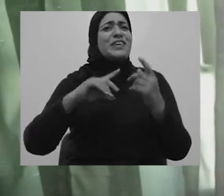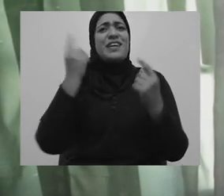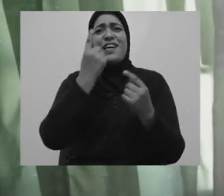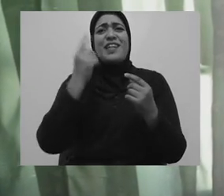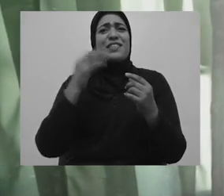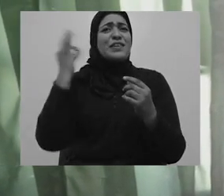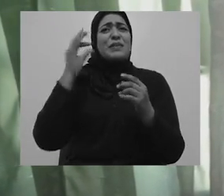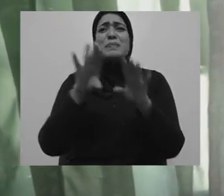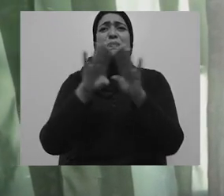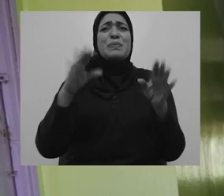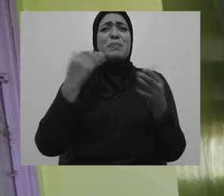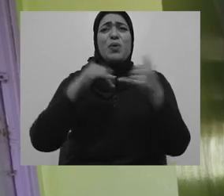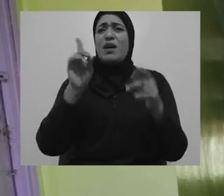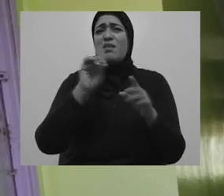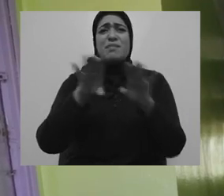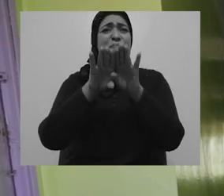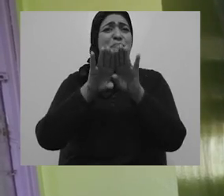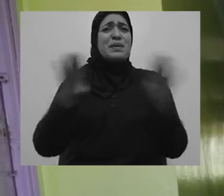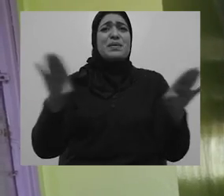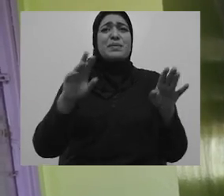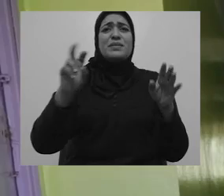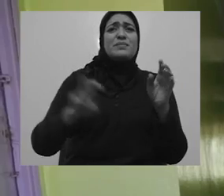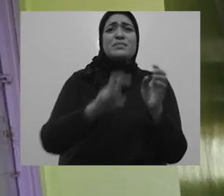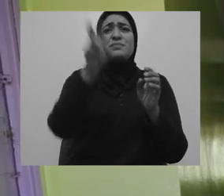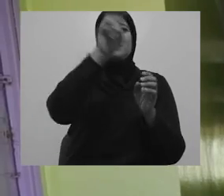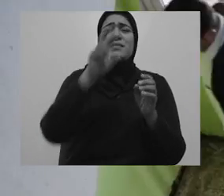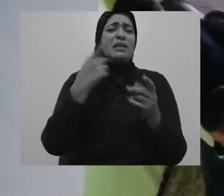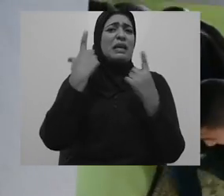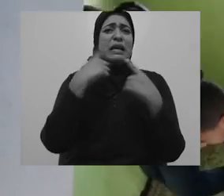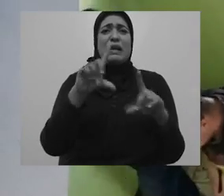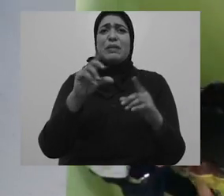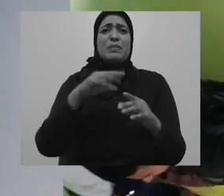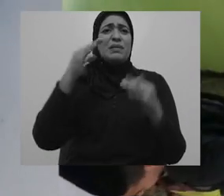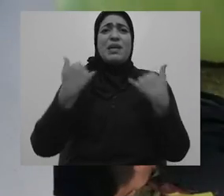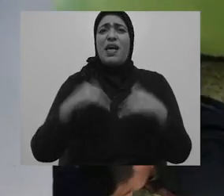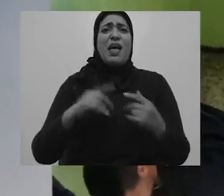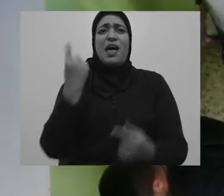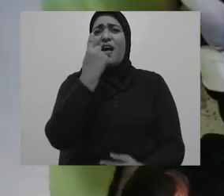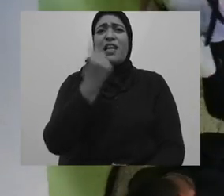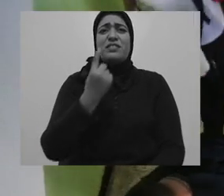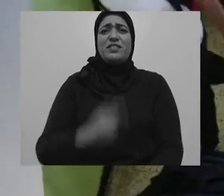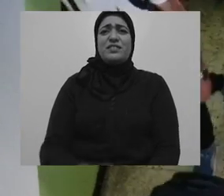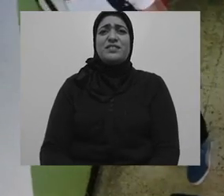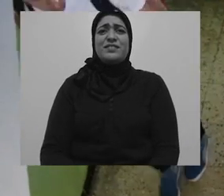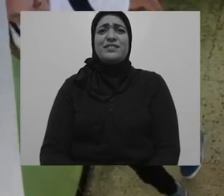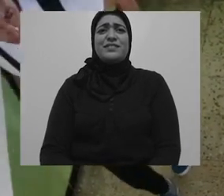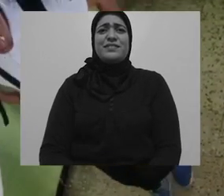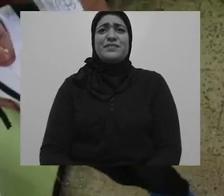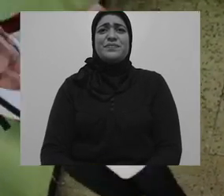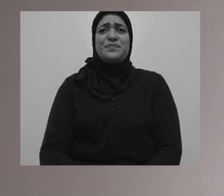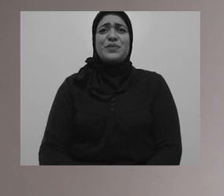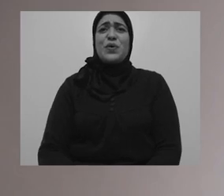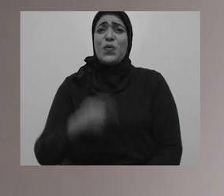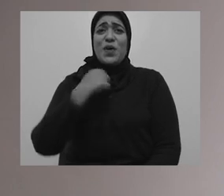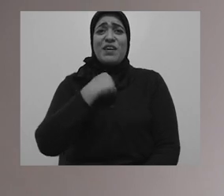si ils m'ont dit que tu es un handicapé, voilà. Tu ne peux pas mentir, tu ne peux pas faire ça, tu ne peux pas faire... Eh bien, je lui ai dit à